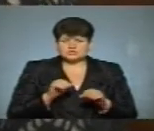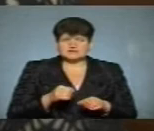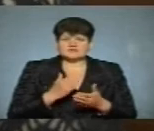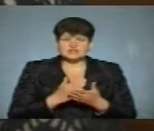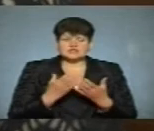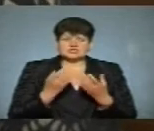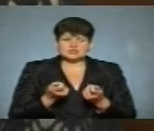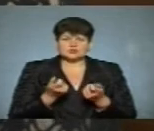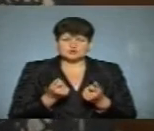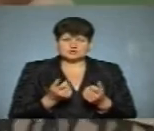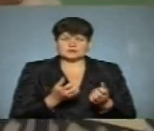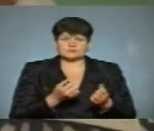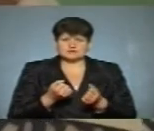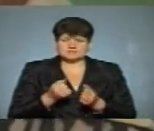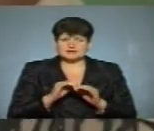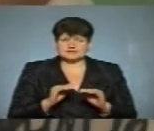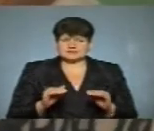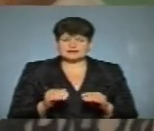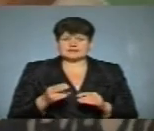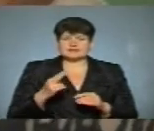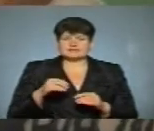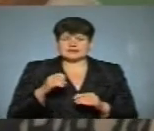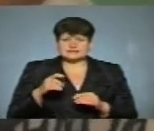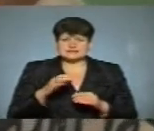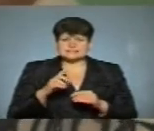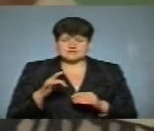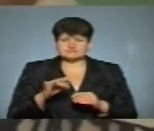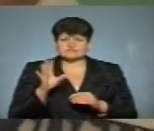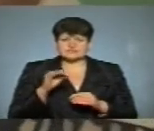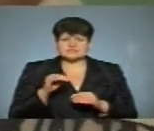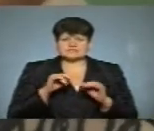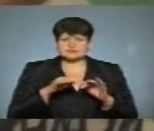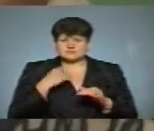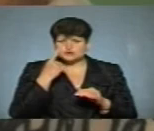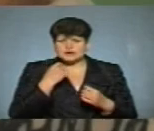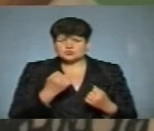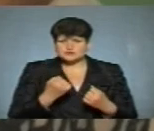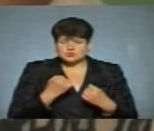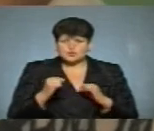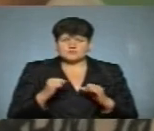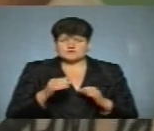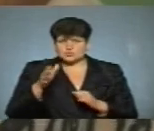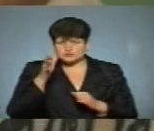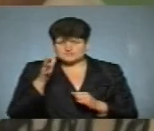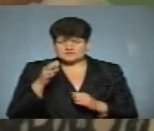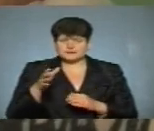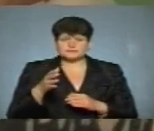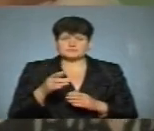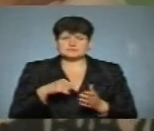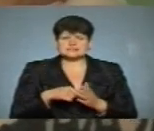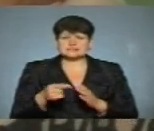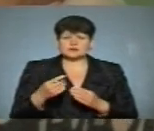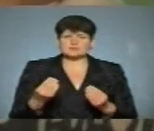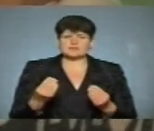ще трошечки притримати дітей. Десь засоби, всі засоби індивідуального захисту управління освіти і науки міста